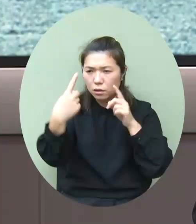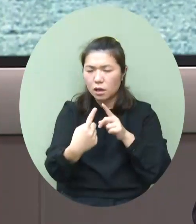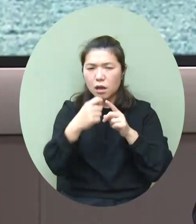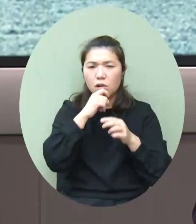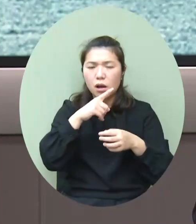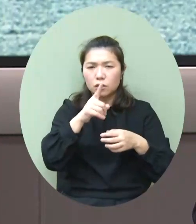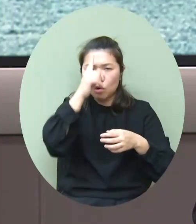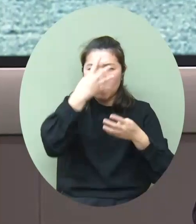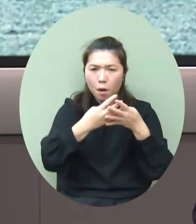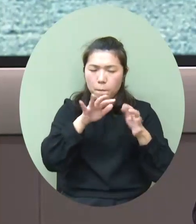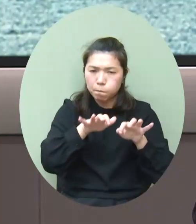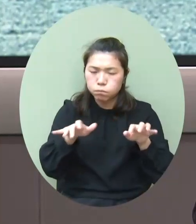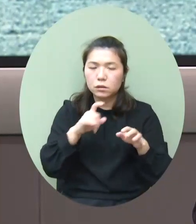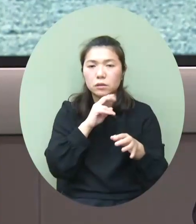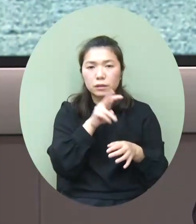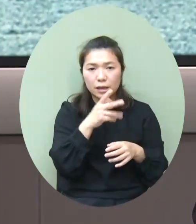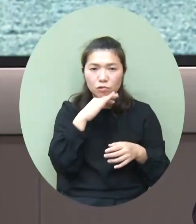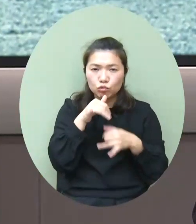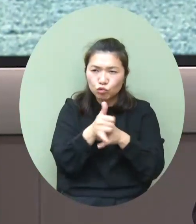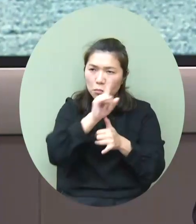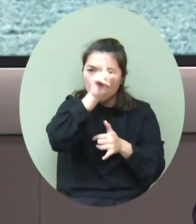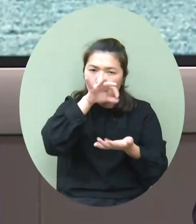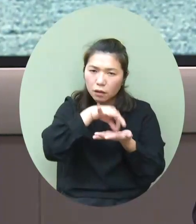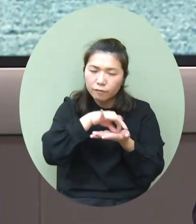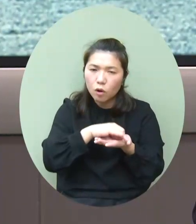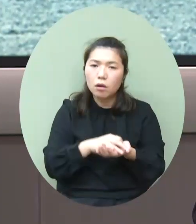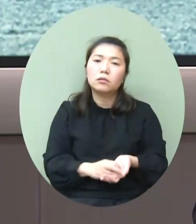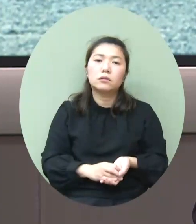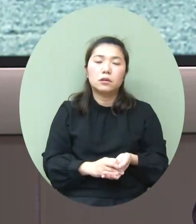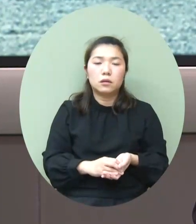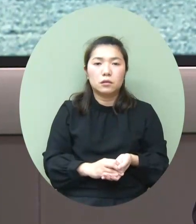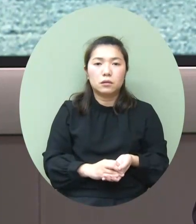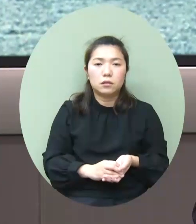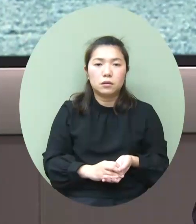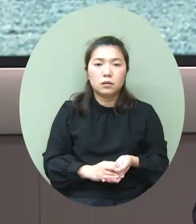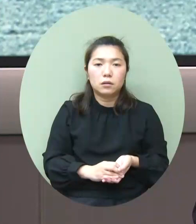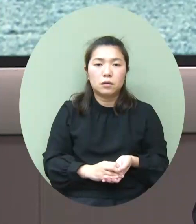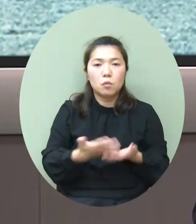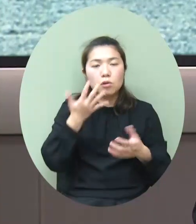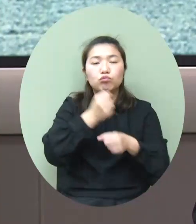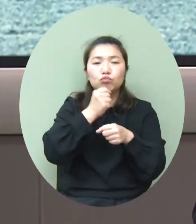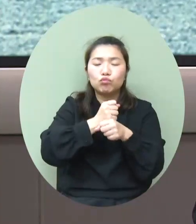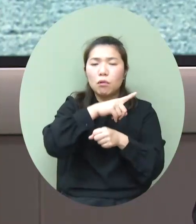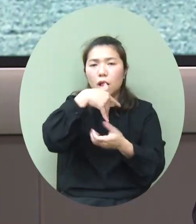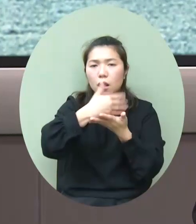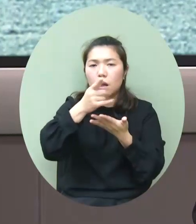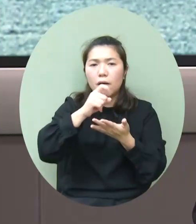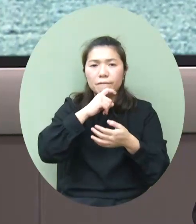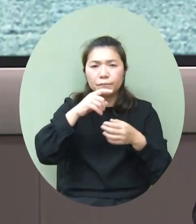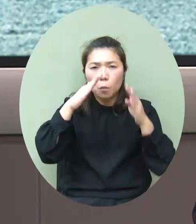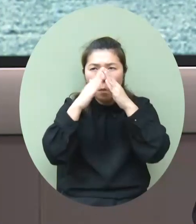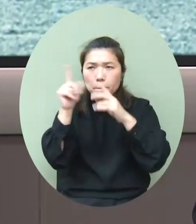在也会透过我们的电子平台看个案曾经到过什么地方，比如